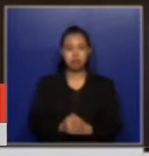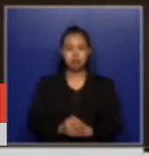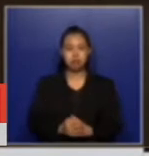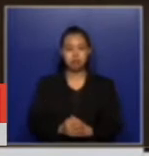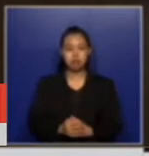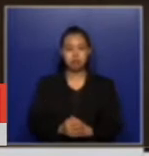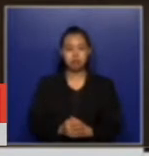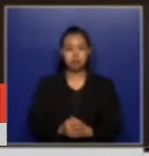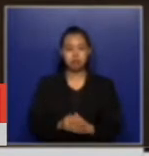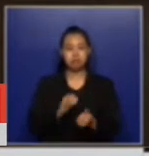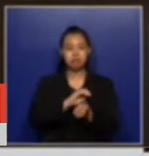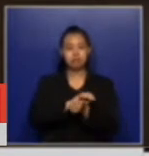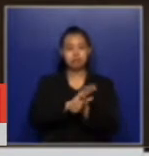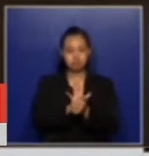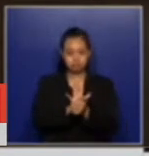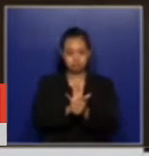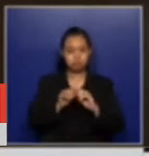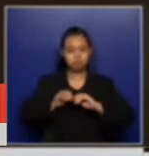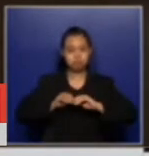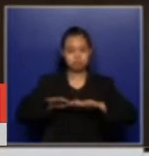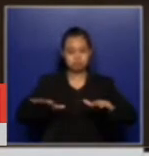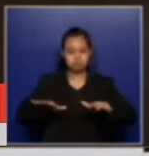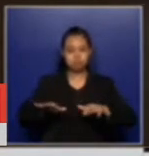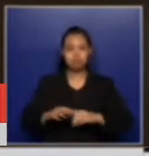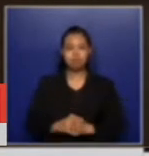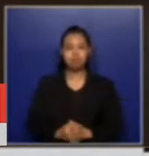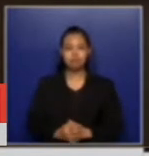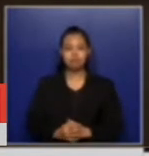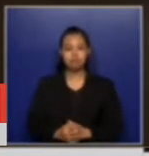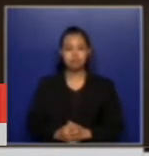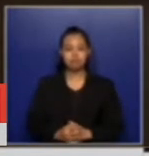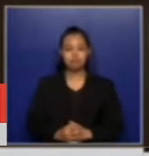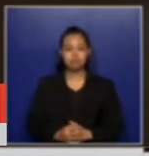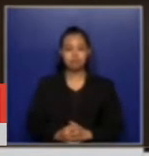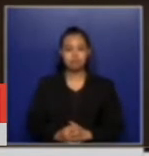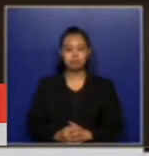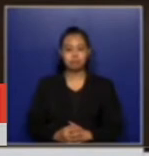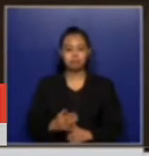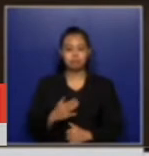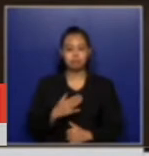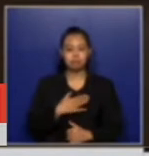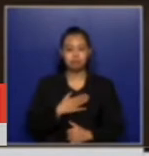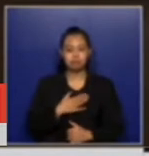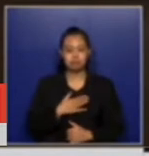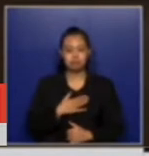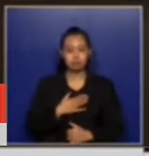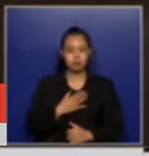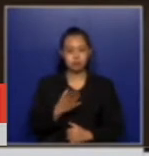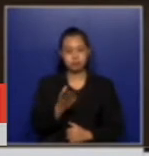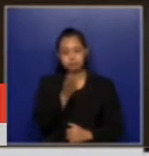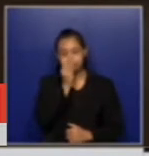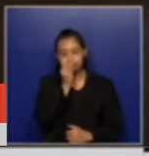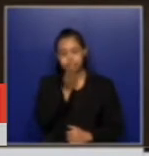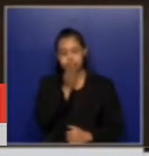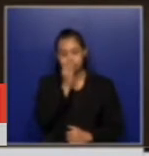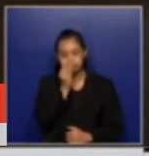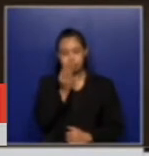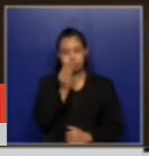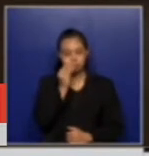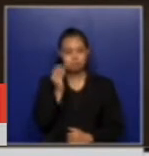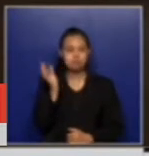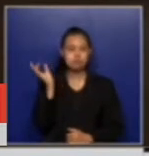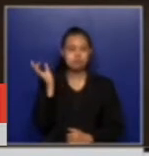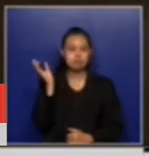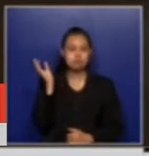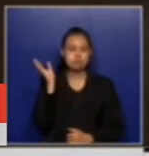วิกฤตโควิด-19ดังนั้นผมฟังดูที่ท่านนายกรัฐมนตรีได้อ่านคำแถ